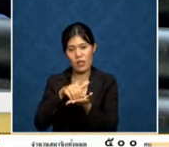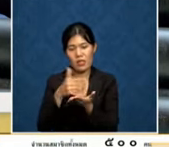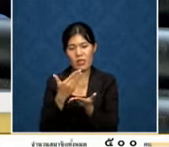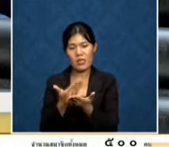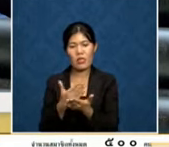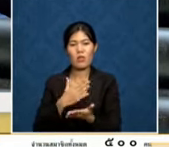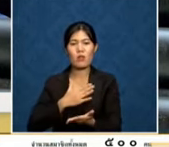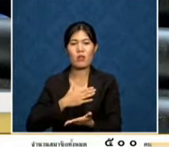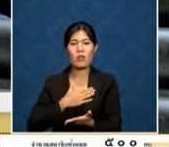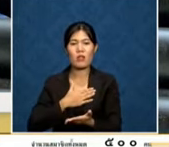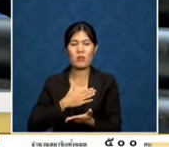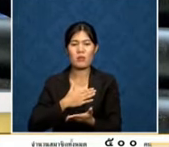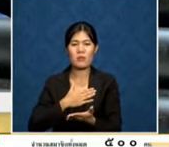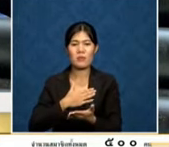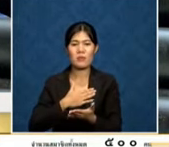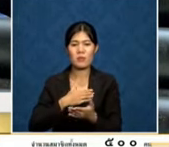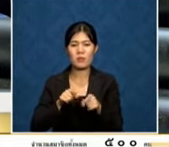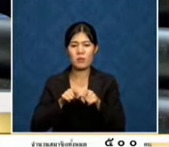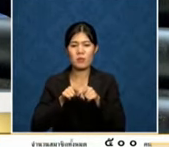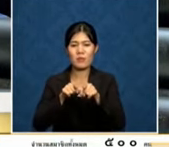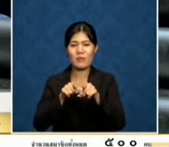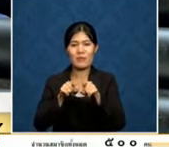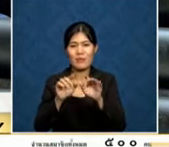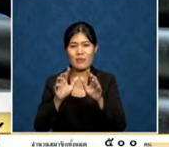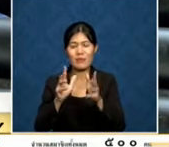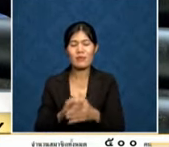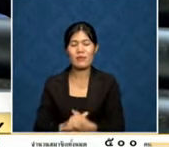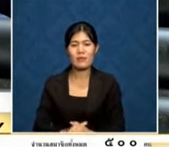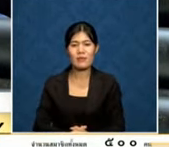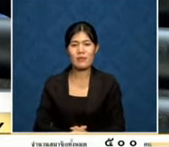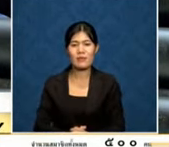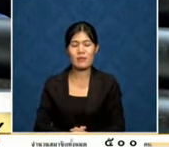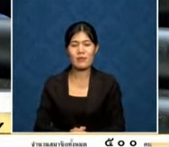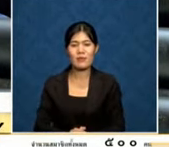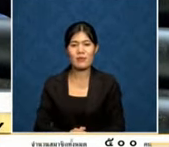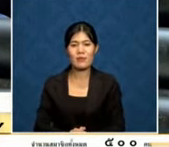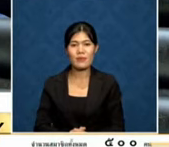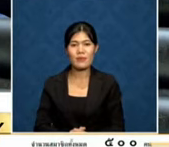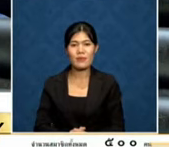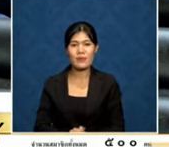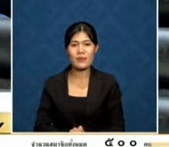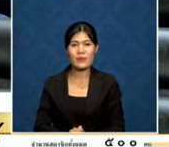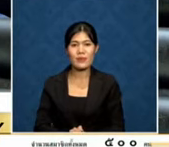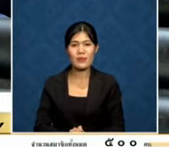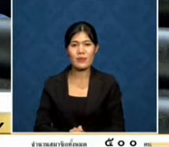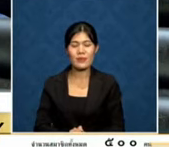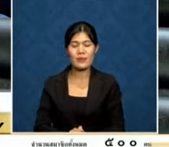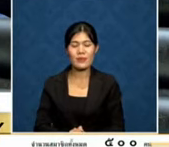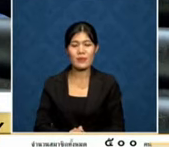นั้นไม่มีสิเสถียรภาพคำถามครับแล้วท่านนำไปใช้เกี่ยวกับเรื่อง